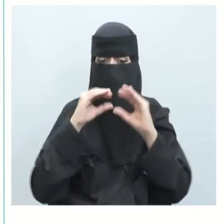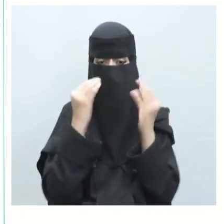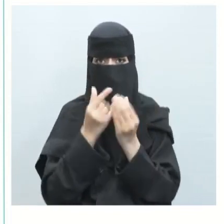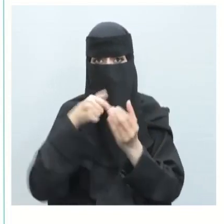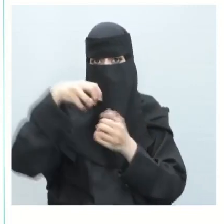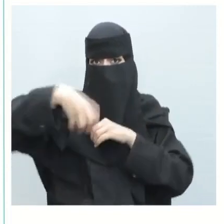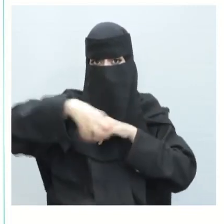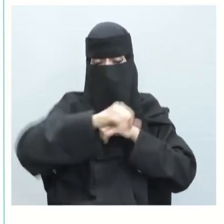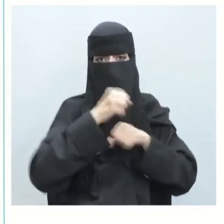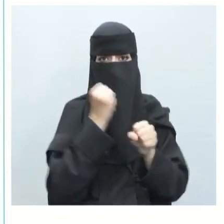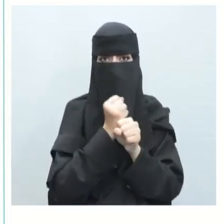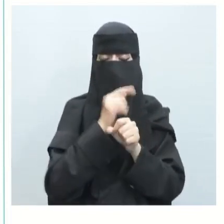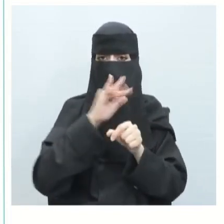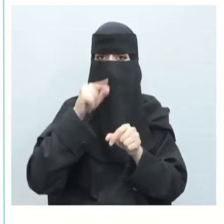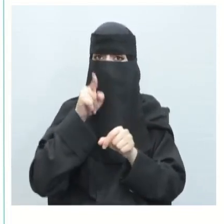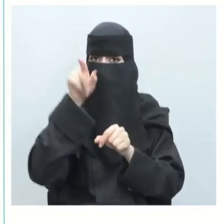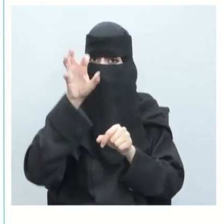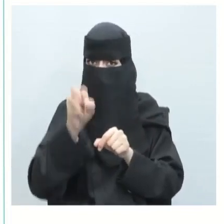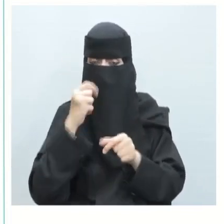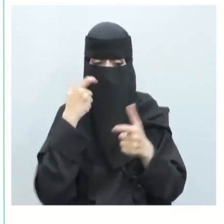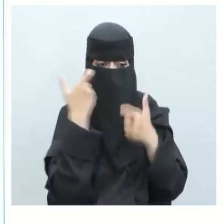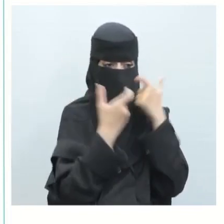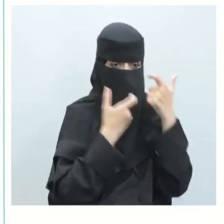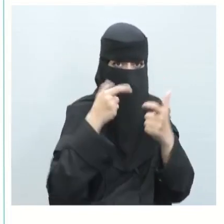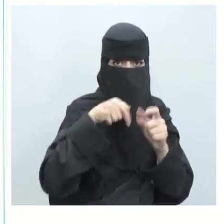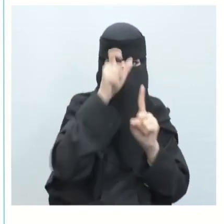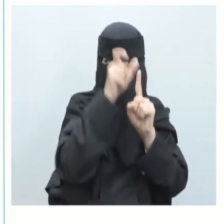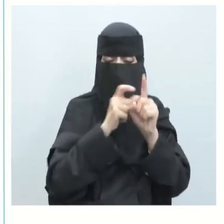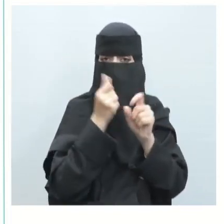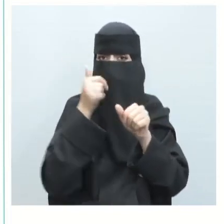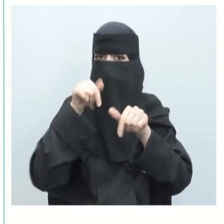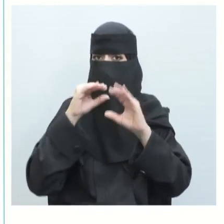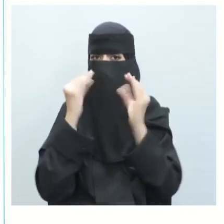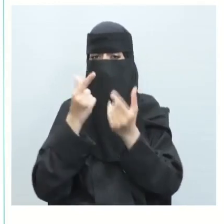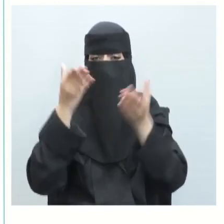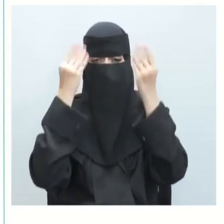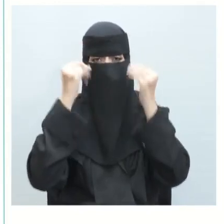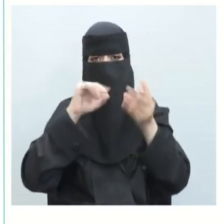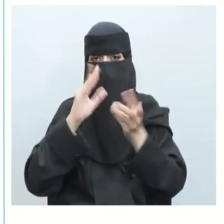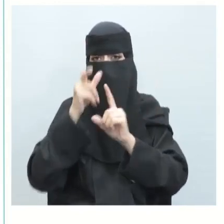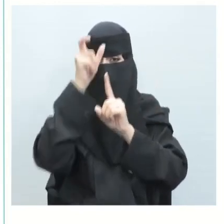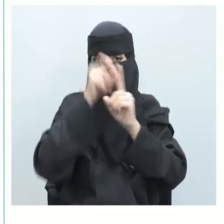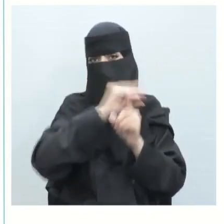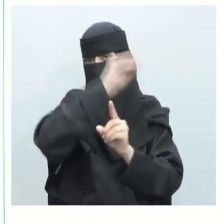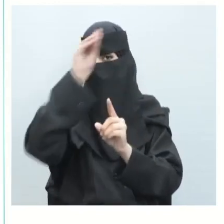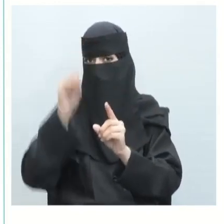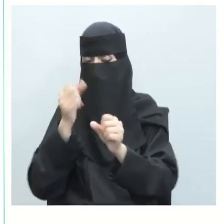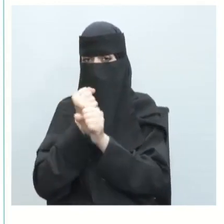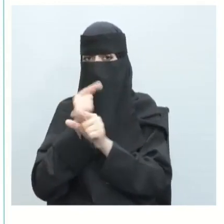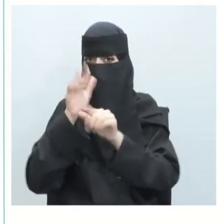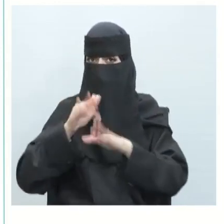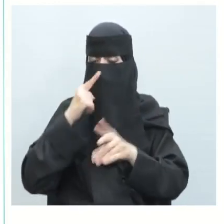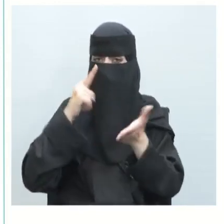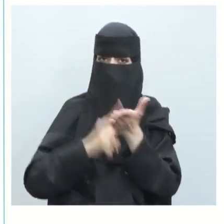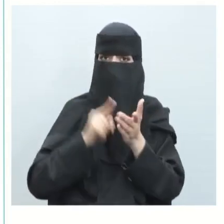وحدات عمل معنيه بمتابعه الشؤون الاداريه والماليه او المعلومات او المد البشريه ذكرنا لابد